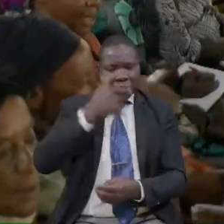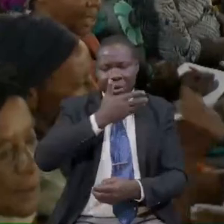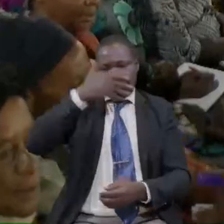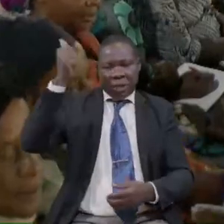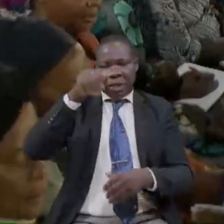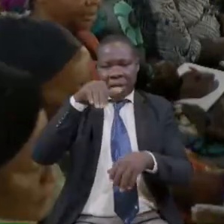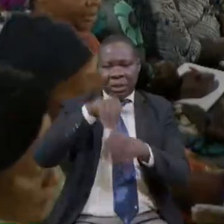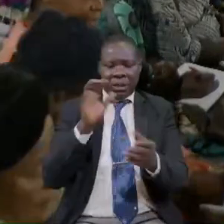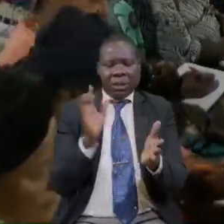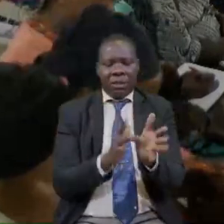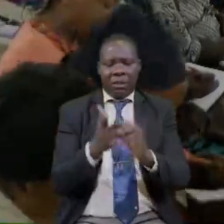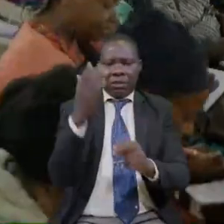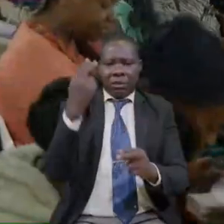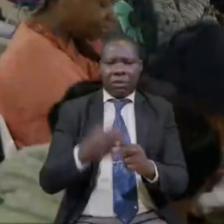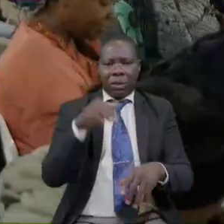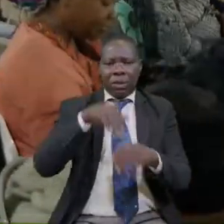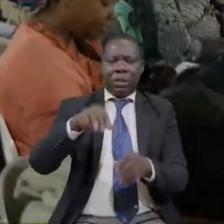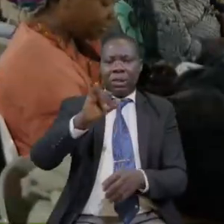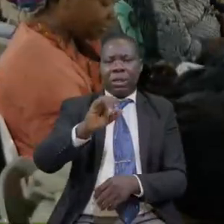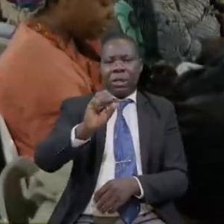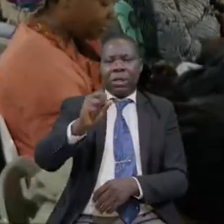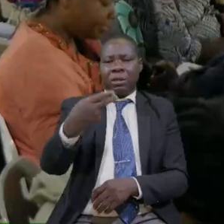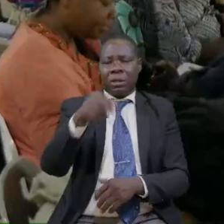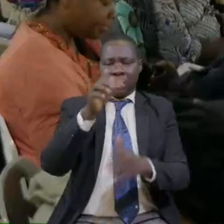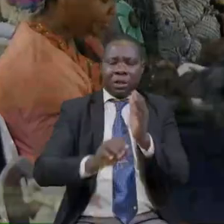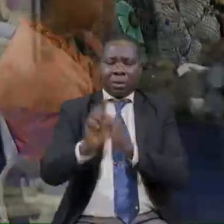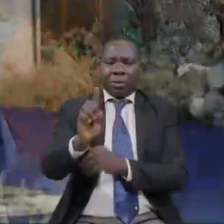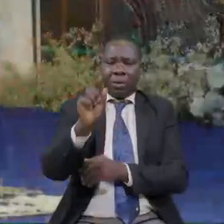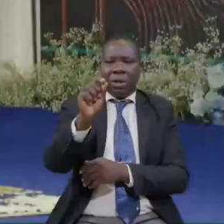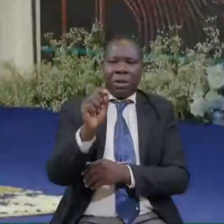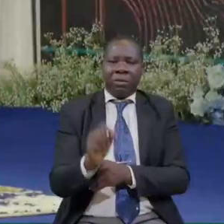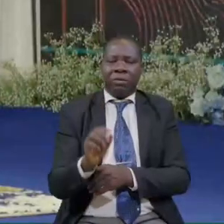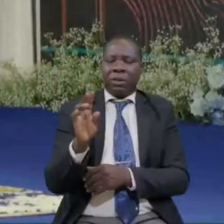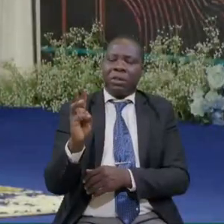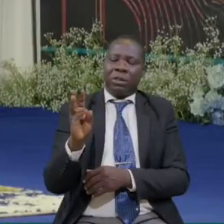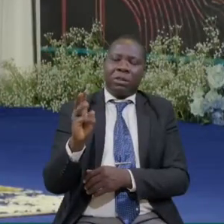de Jésus. Ésaïe, chapitre 1,